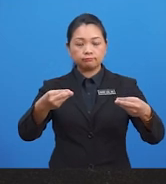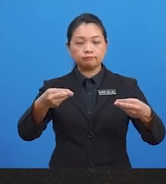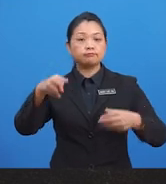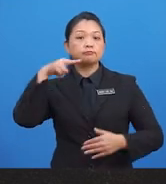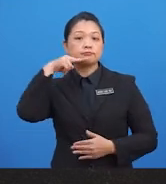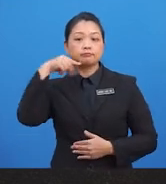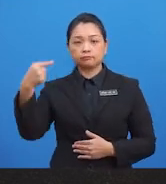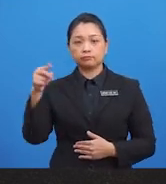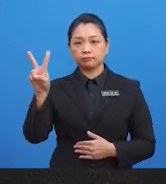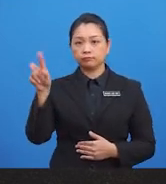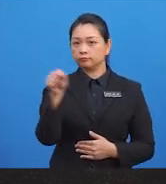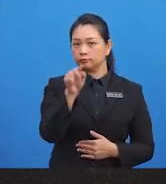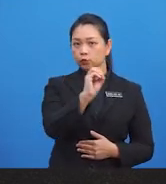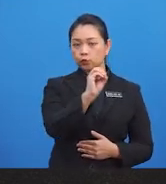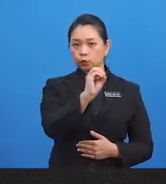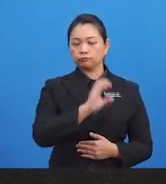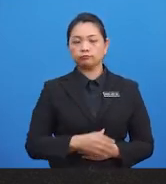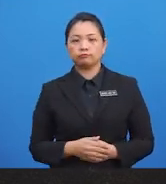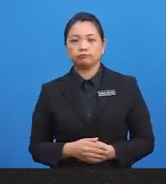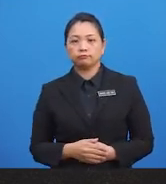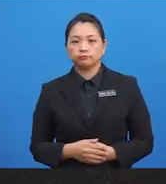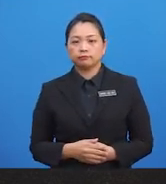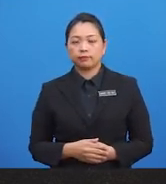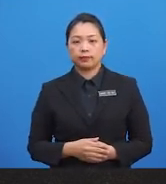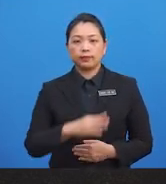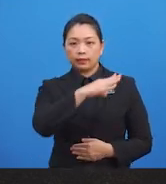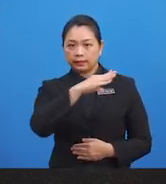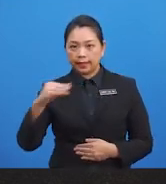had negatif 2 hingga 0